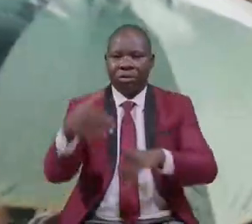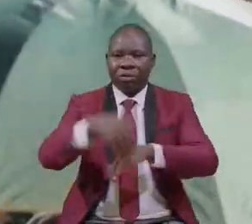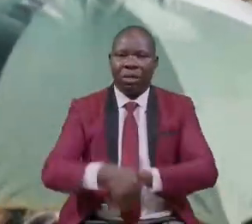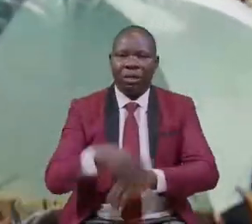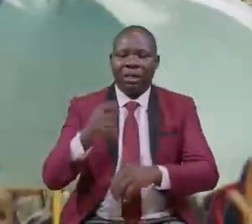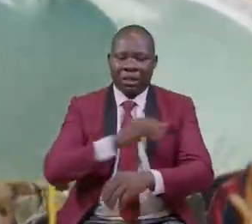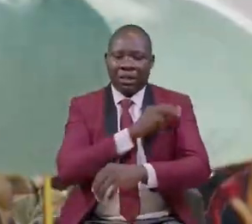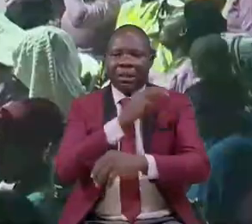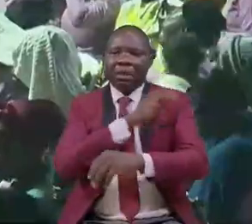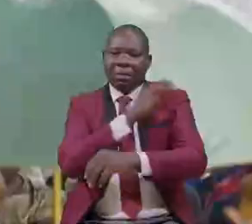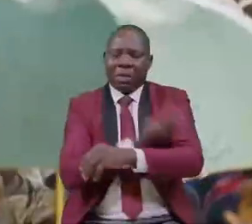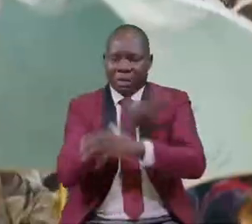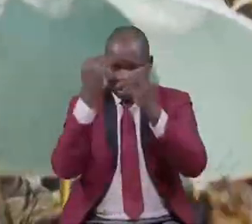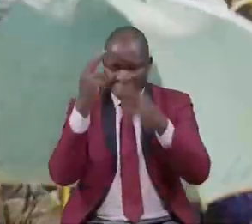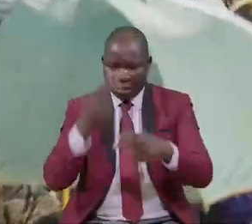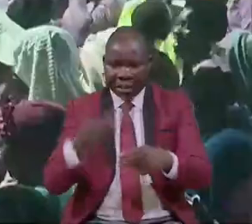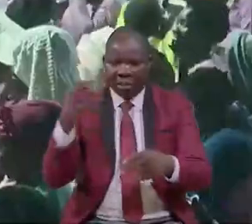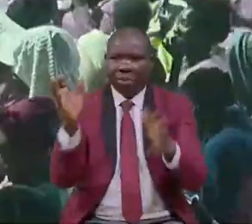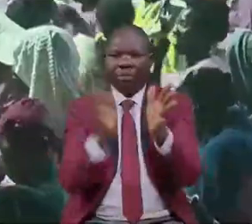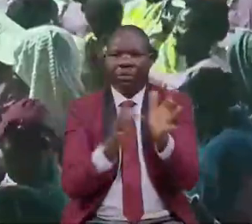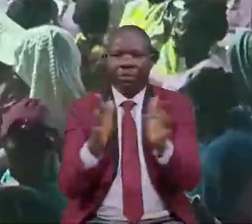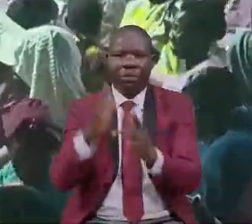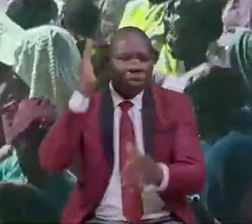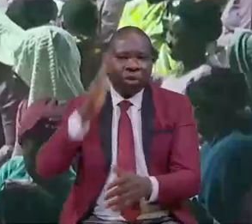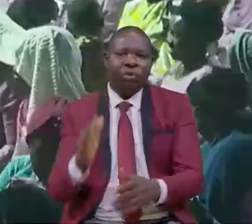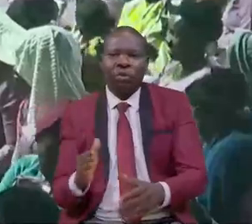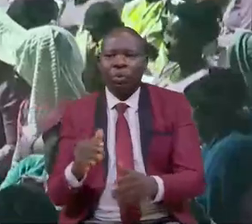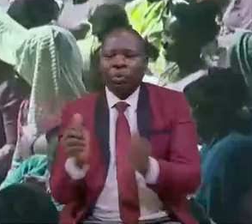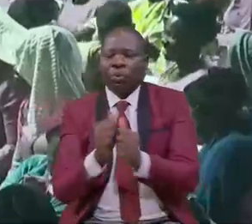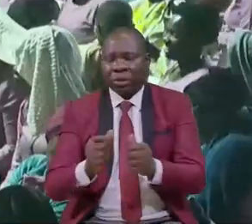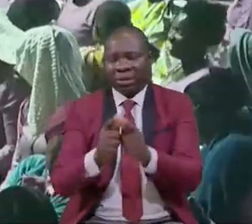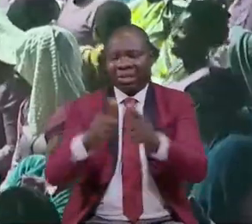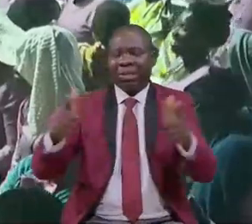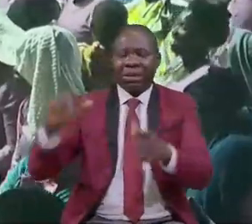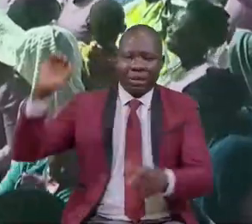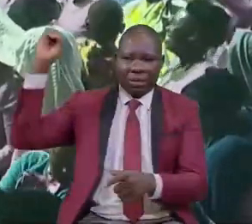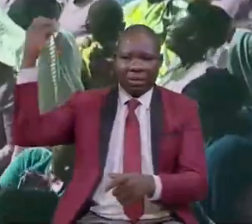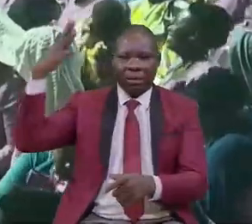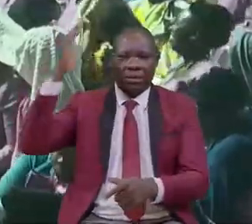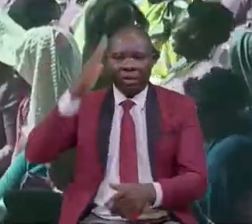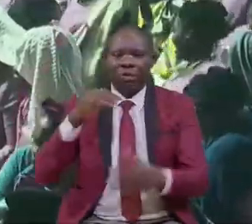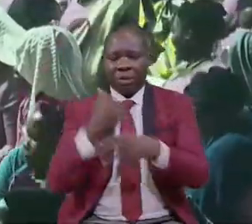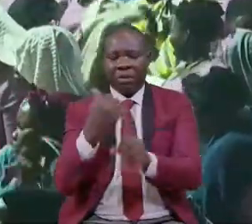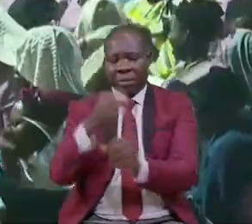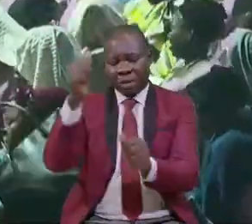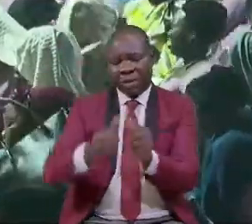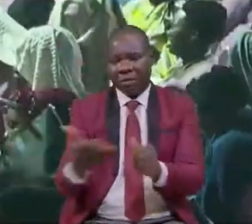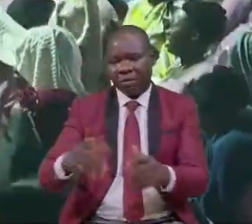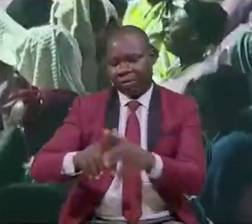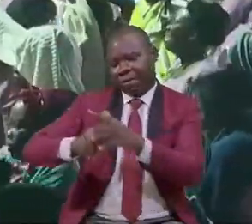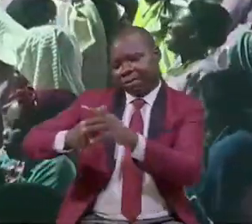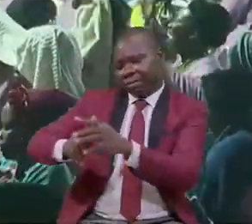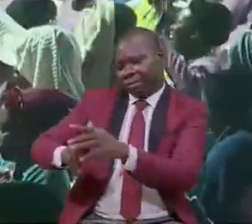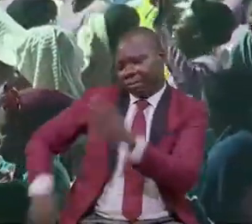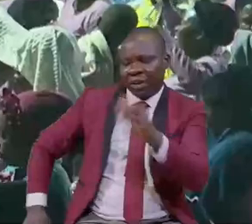soir le grand le nom puissant de Jésus avec la grande grâce va faire tout